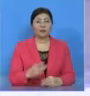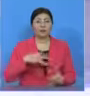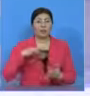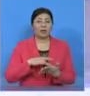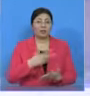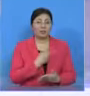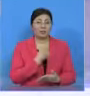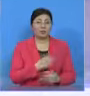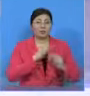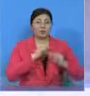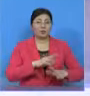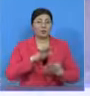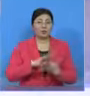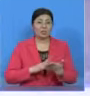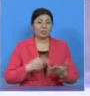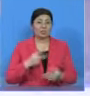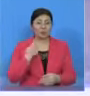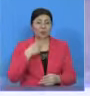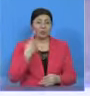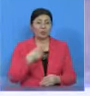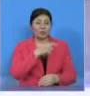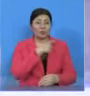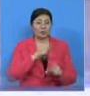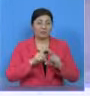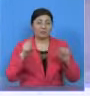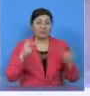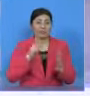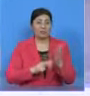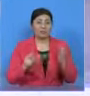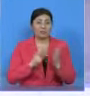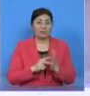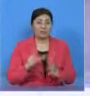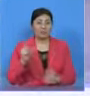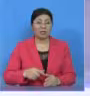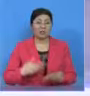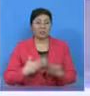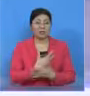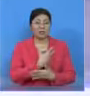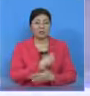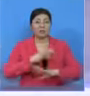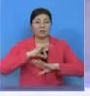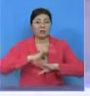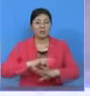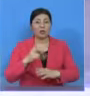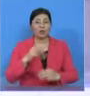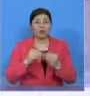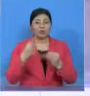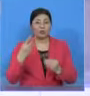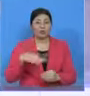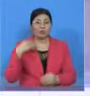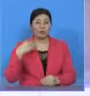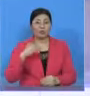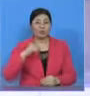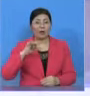Қалада вакцинациялау жұмысы жалғасып жатыр. Нөмір бірінші қалалық емханада 88 тұрғын ревакцинациядан өтті. Сондай-ақ 112 ақтөбелік